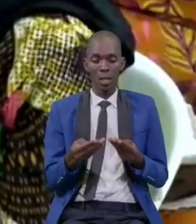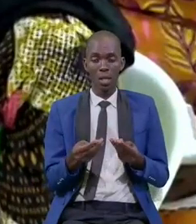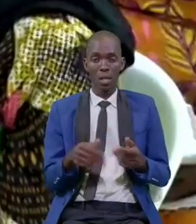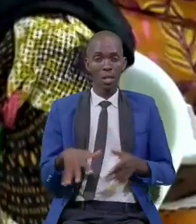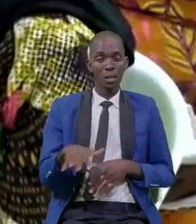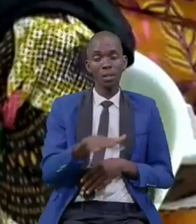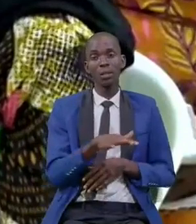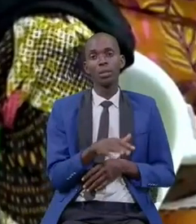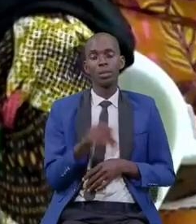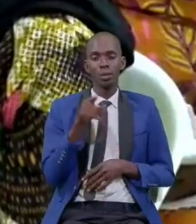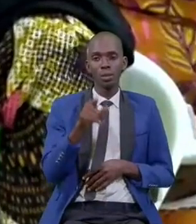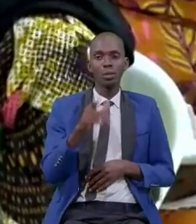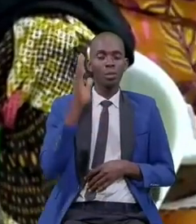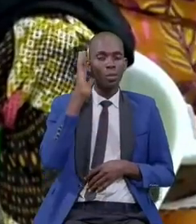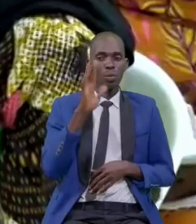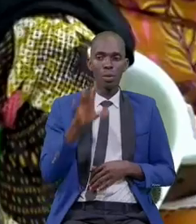attache